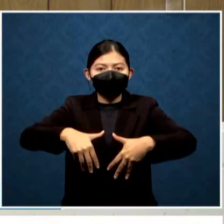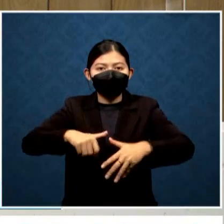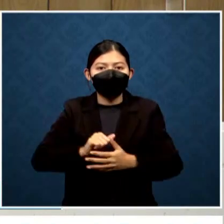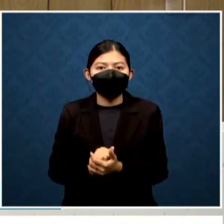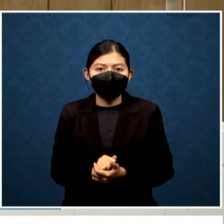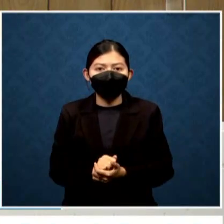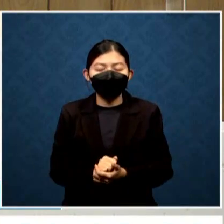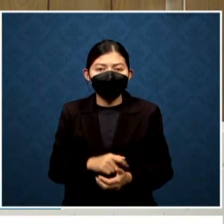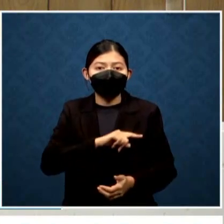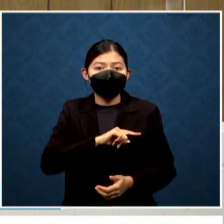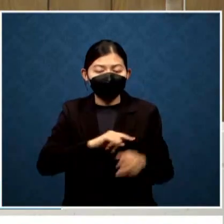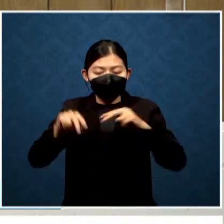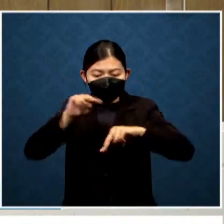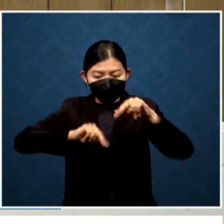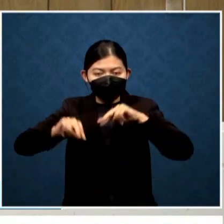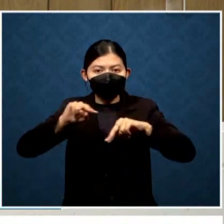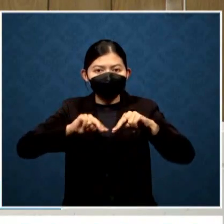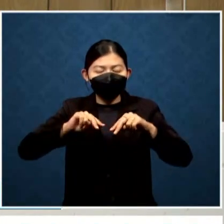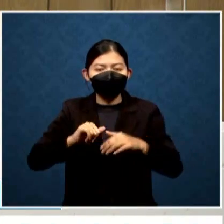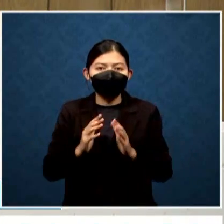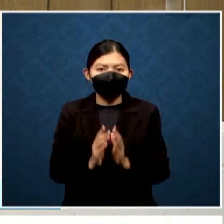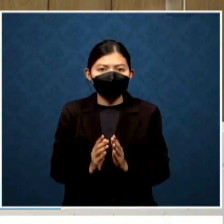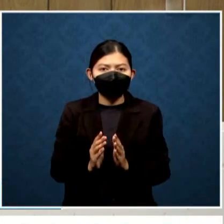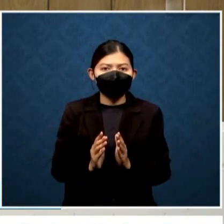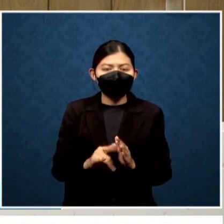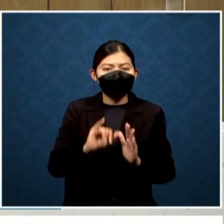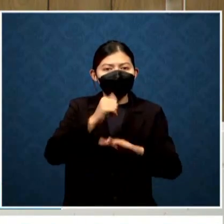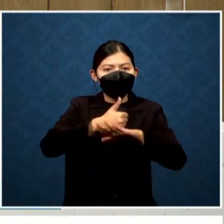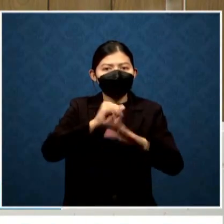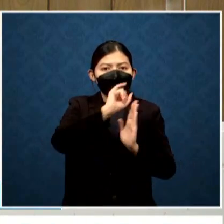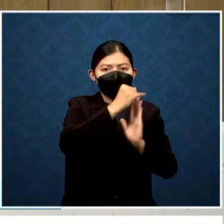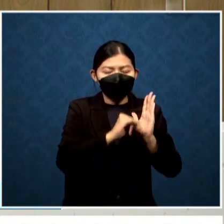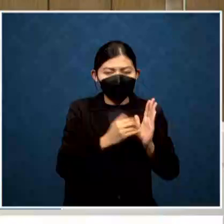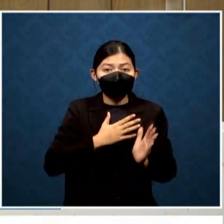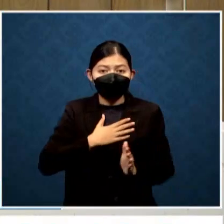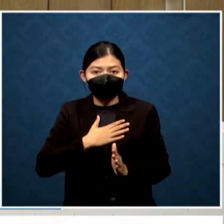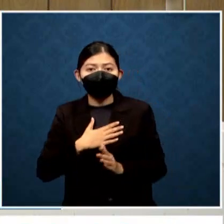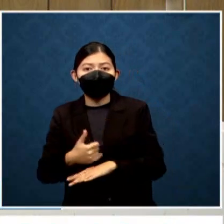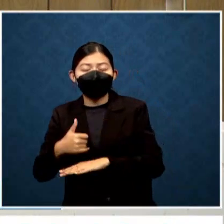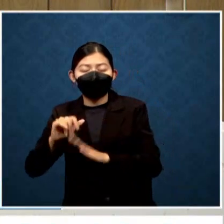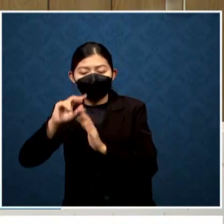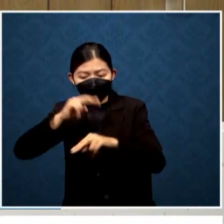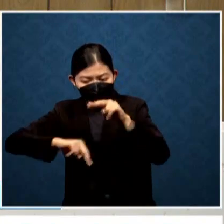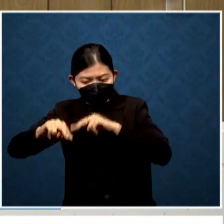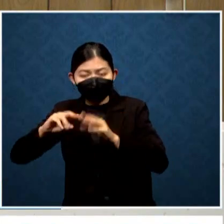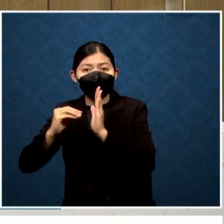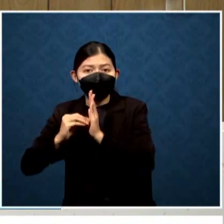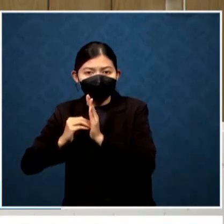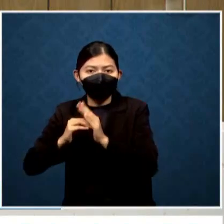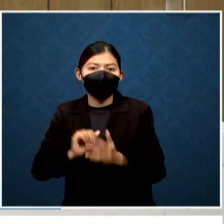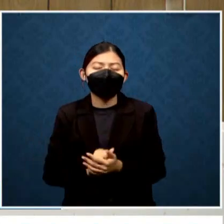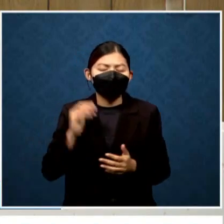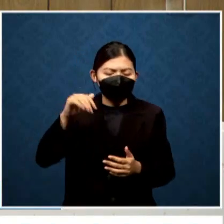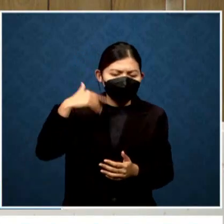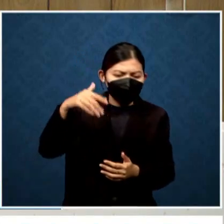ที่ตามของเขานะครับคนกำกับท้องถิ่นคือท่านผู้ว่าการจังหวัดผมกำกับกรุงเทพมหานครที่เดียวคุณท่านเห็นว่าที่ผ่านมาทั้งหมดท่าน